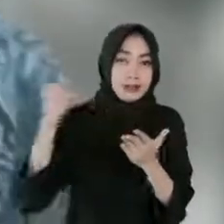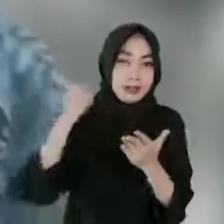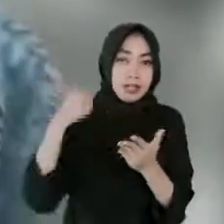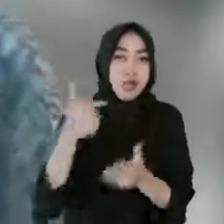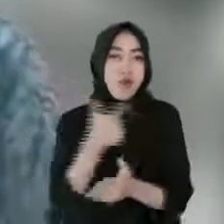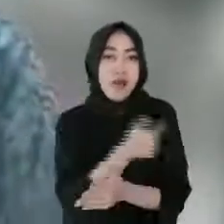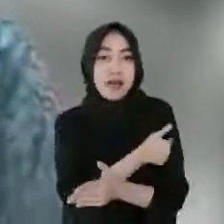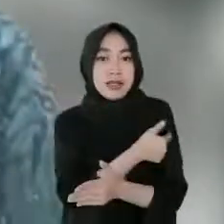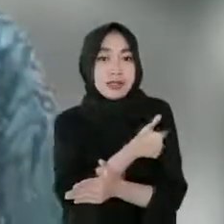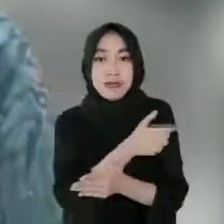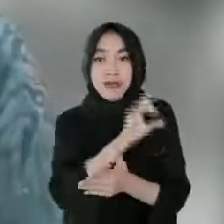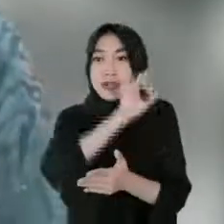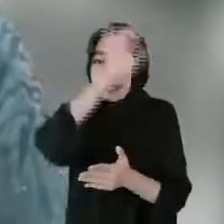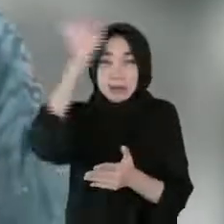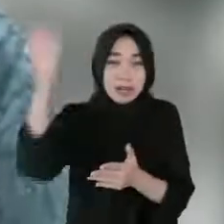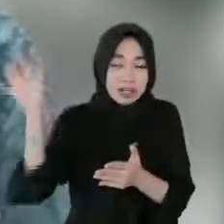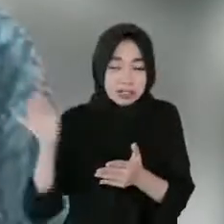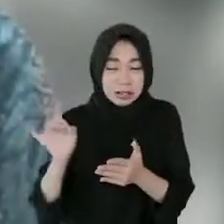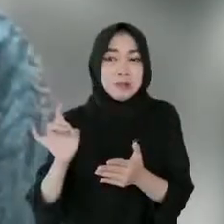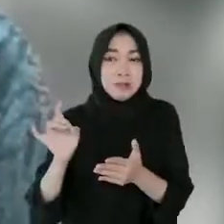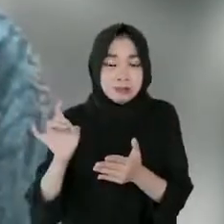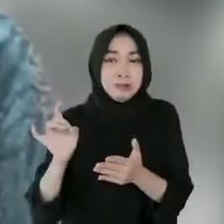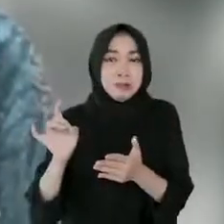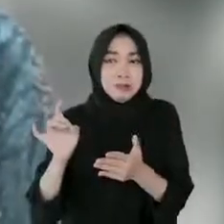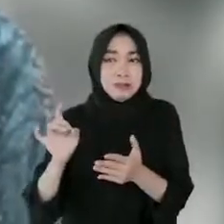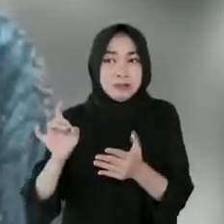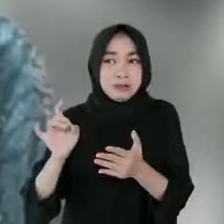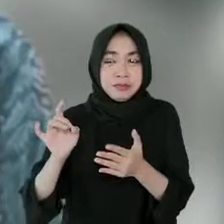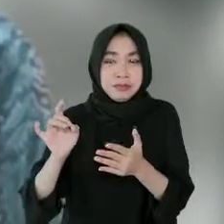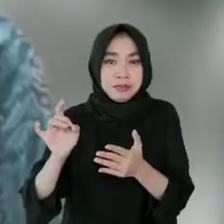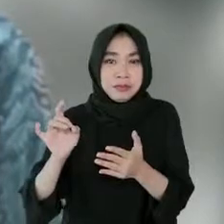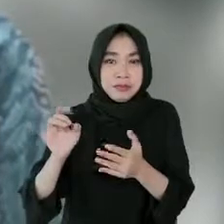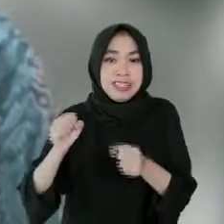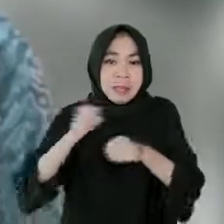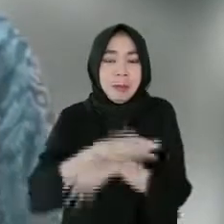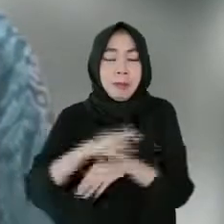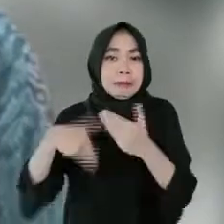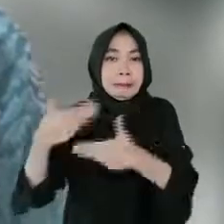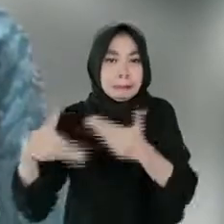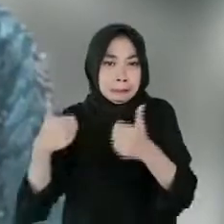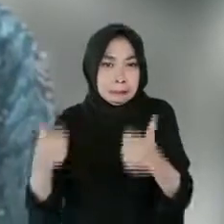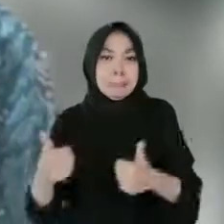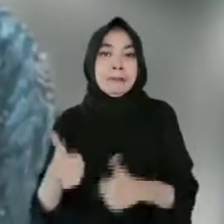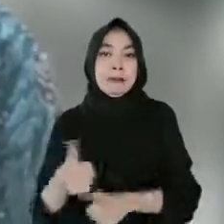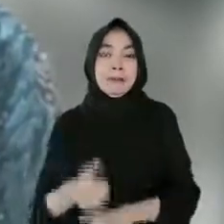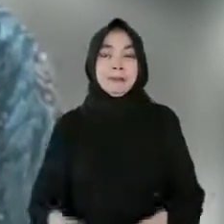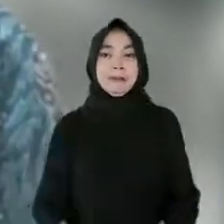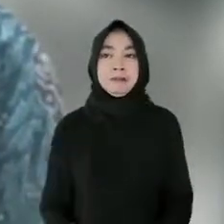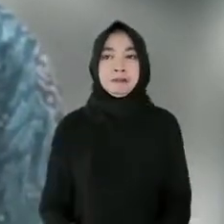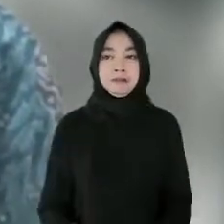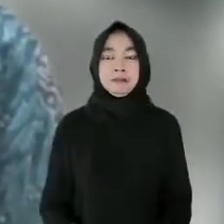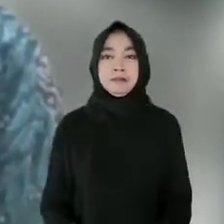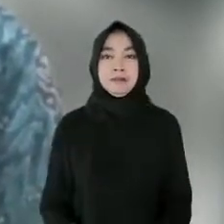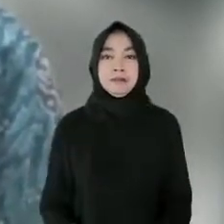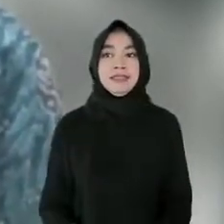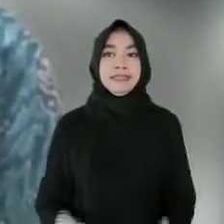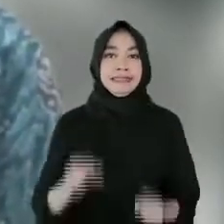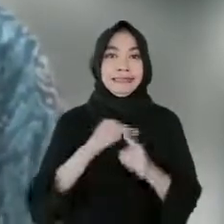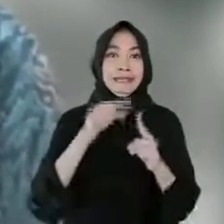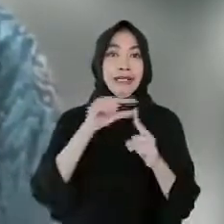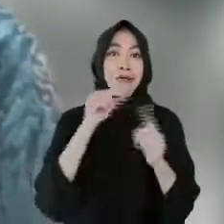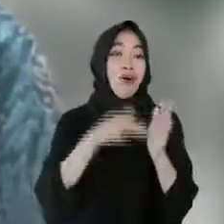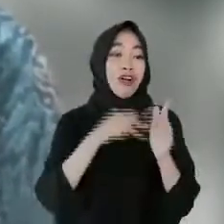vaksinasi dan lain-lain tadi itu diharapkan bisa kita lakukan dengan baik pohon ini adalah font